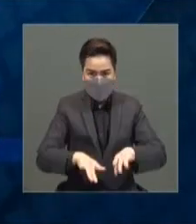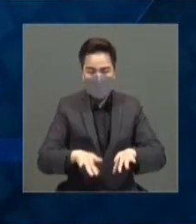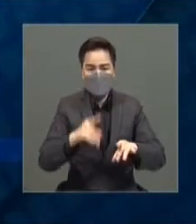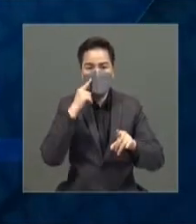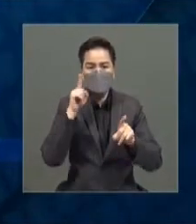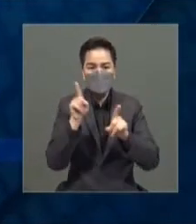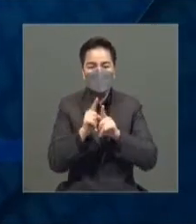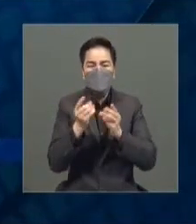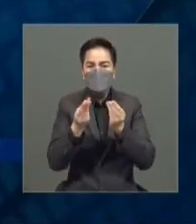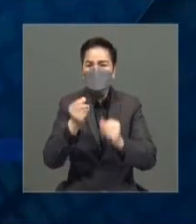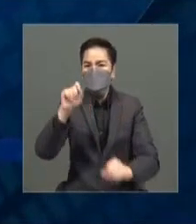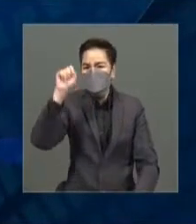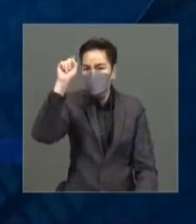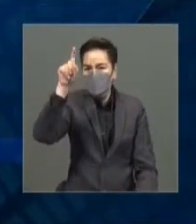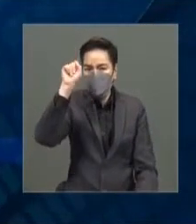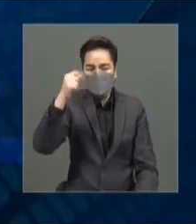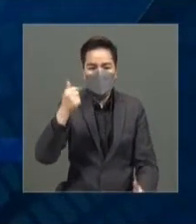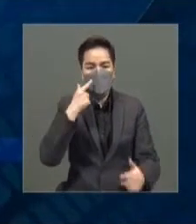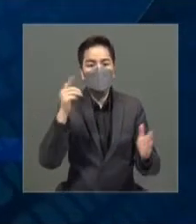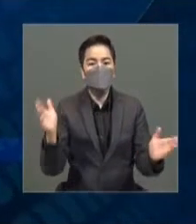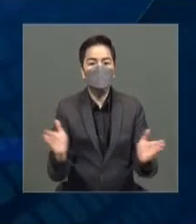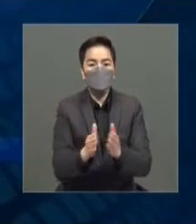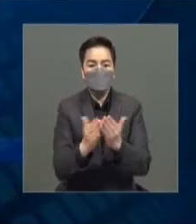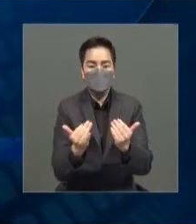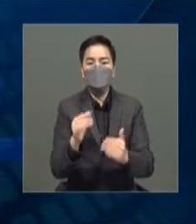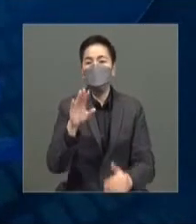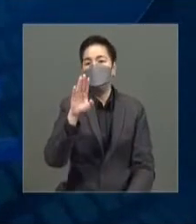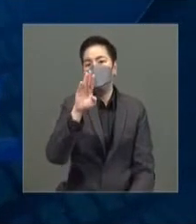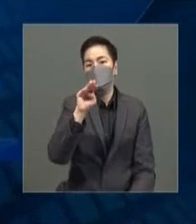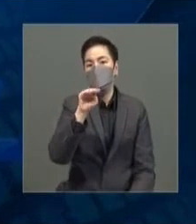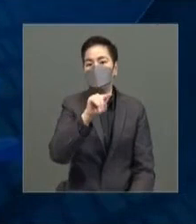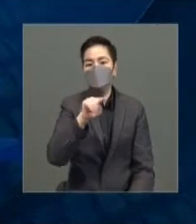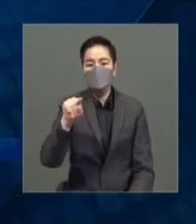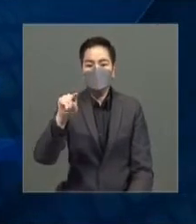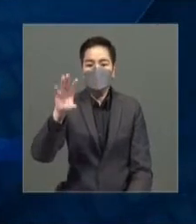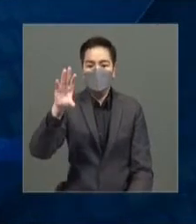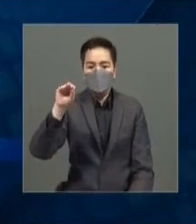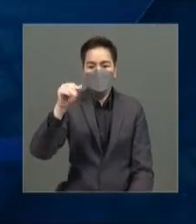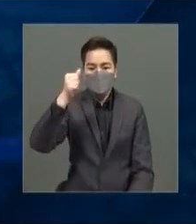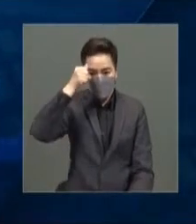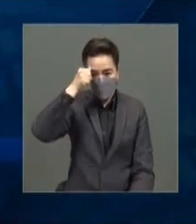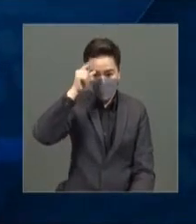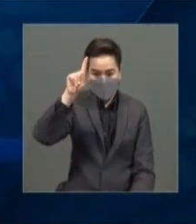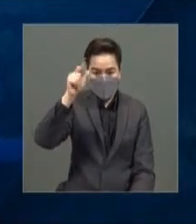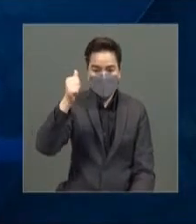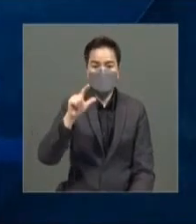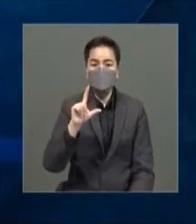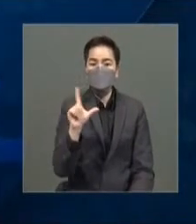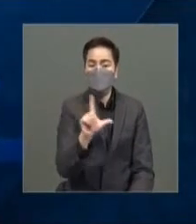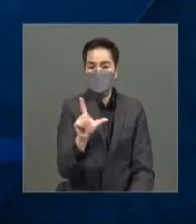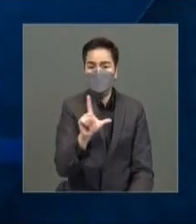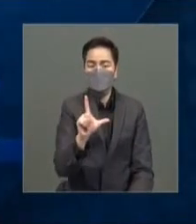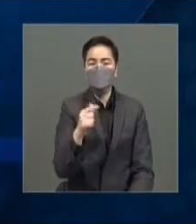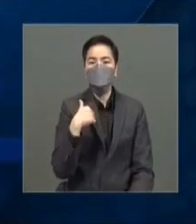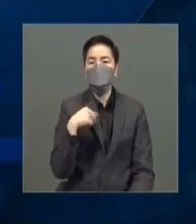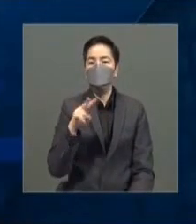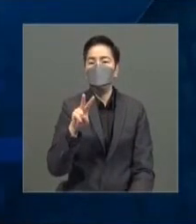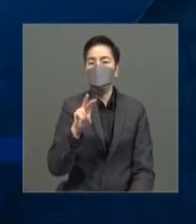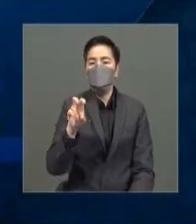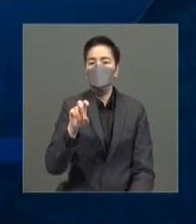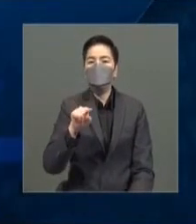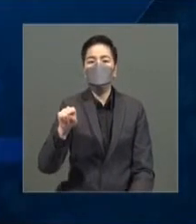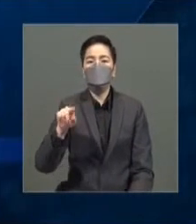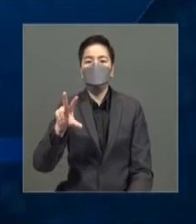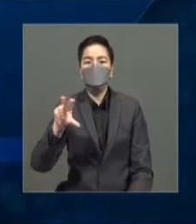งรีบด่วนเนี่ยนะคะอยู่ที่ประมาณ40ถึง50รายต่อวันสีเหลืองอยู่ที่ประมาณ200